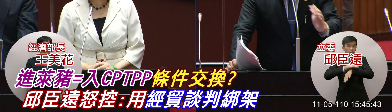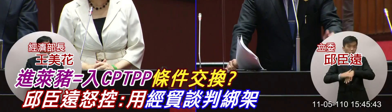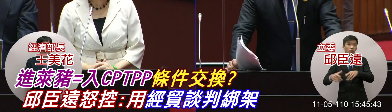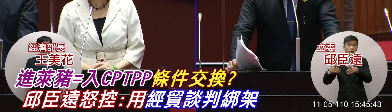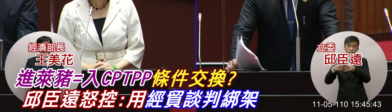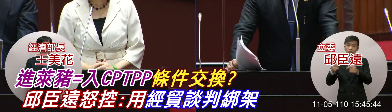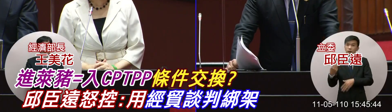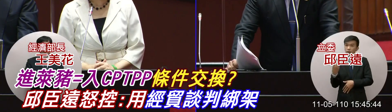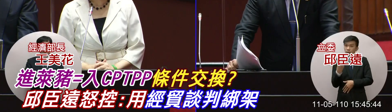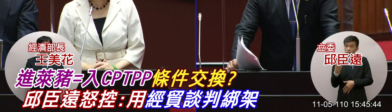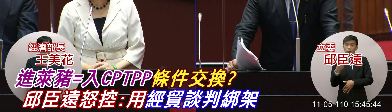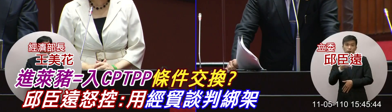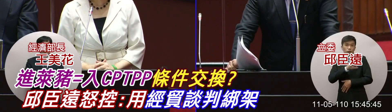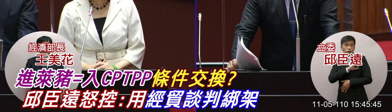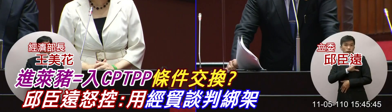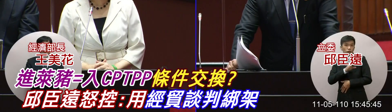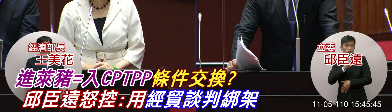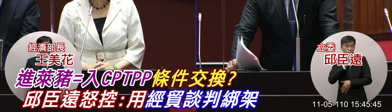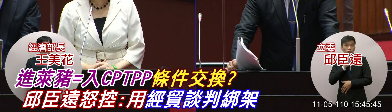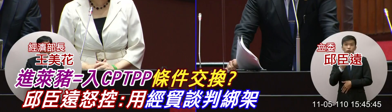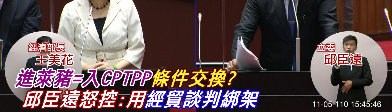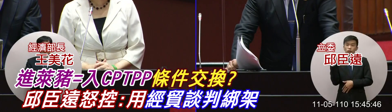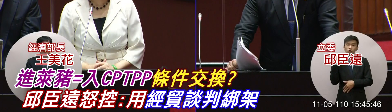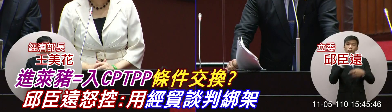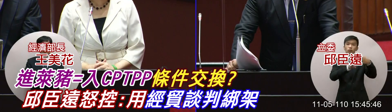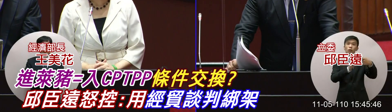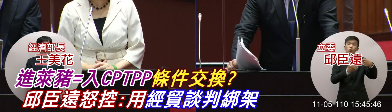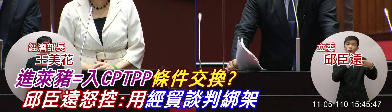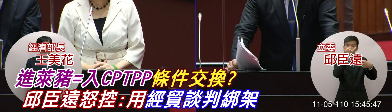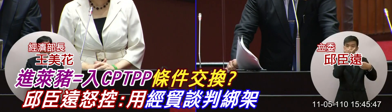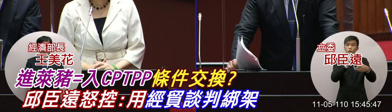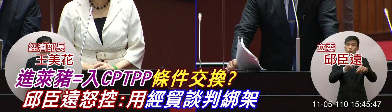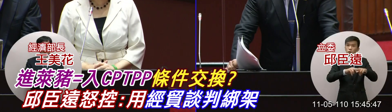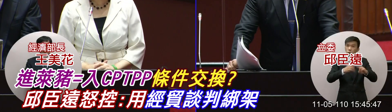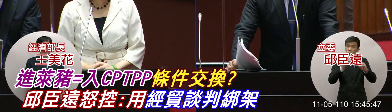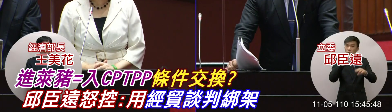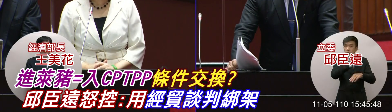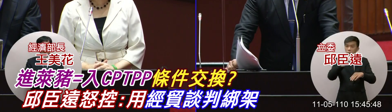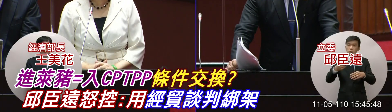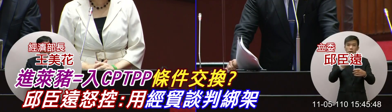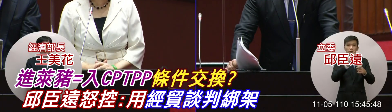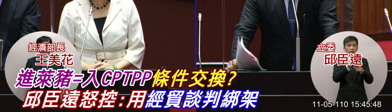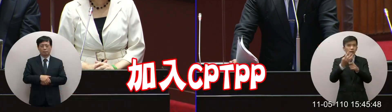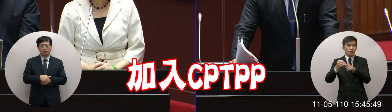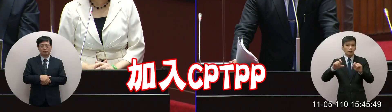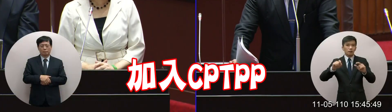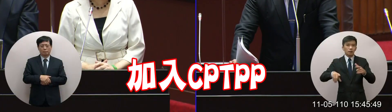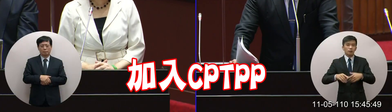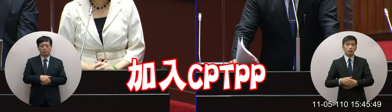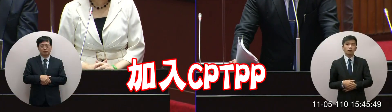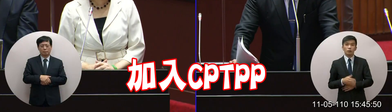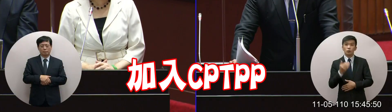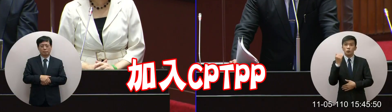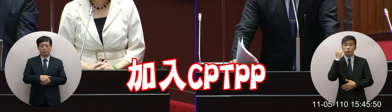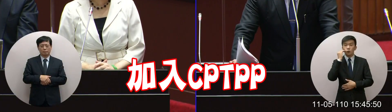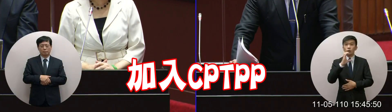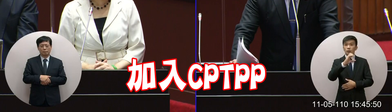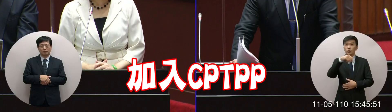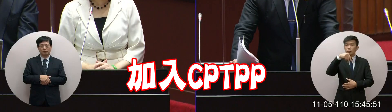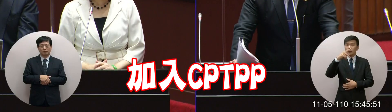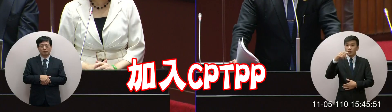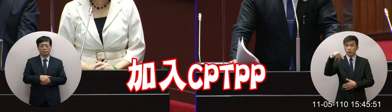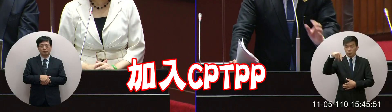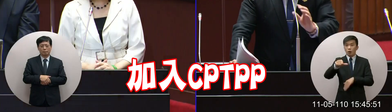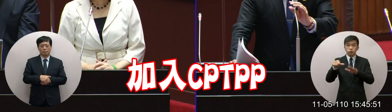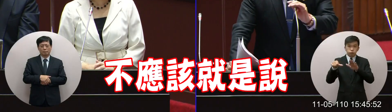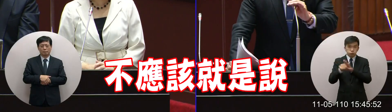加入 CPTPP 的年份跟他们开放莱猪进口的年份，其实都有所落差。所以其实如果加入 CPTPP